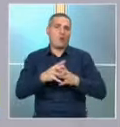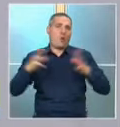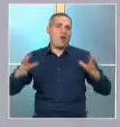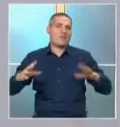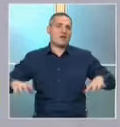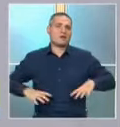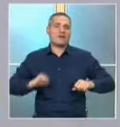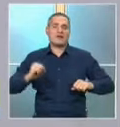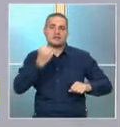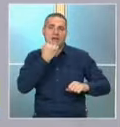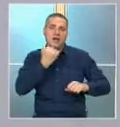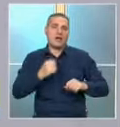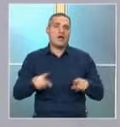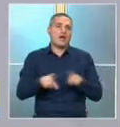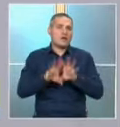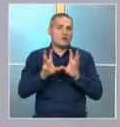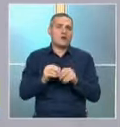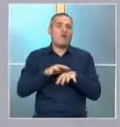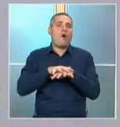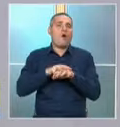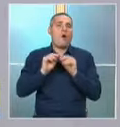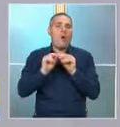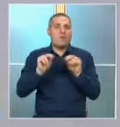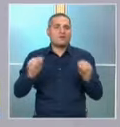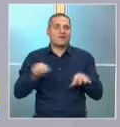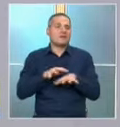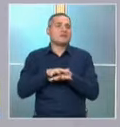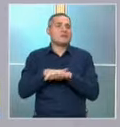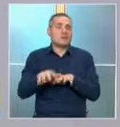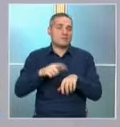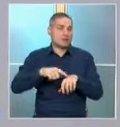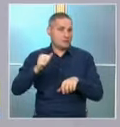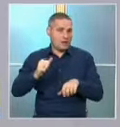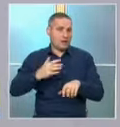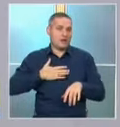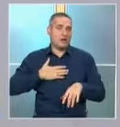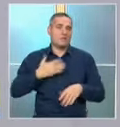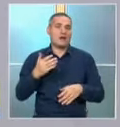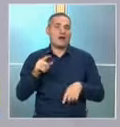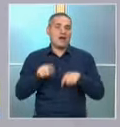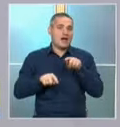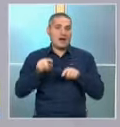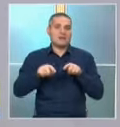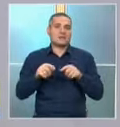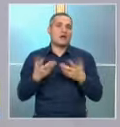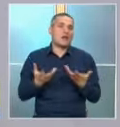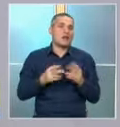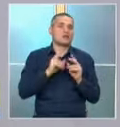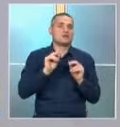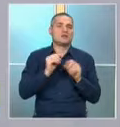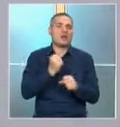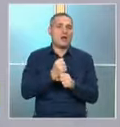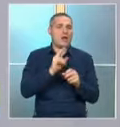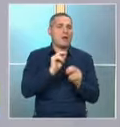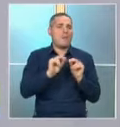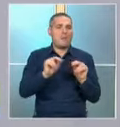и в селата, като цяло в образователната система. Да, има разлика къде ще се преподава, в града